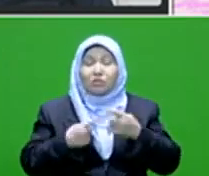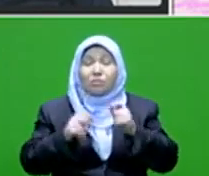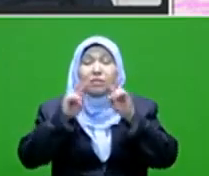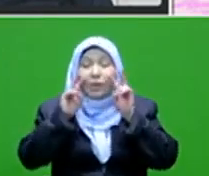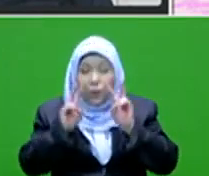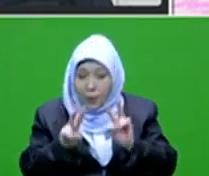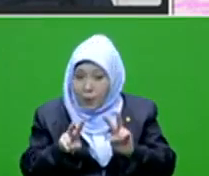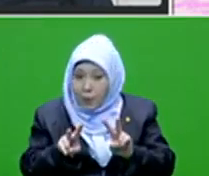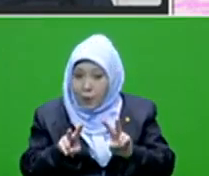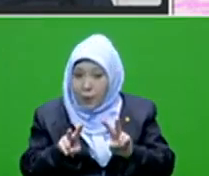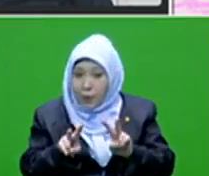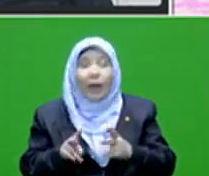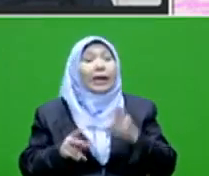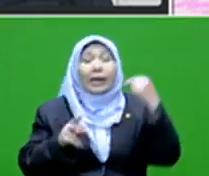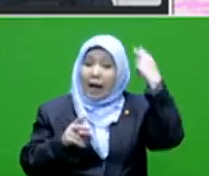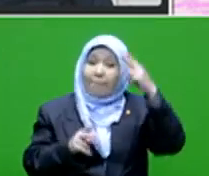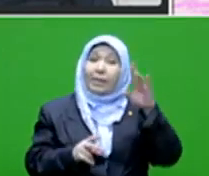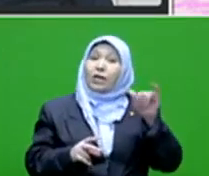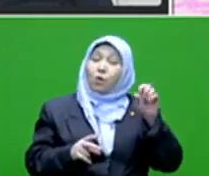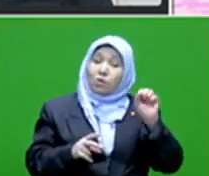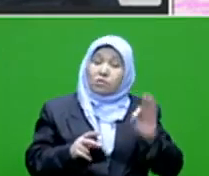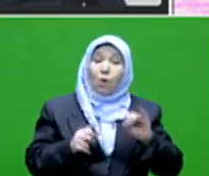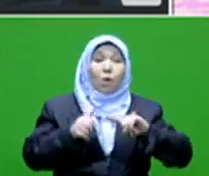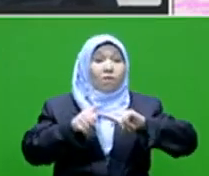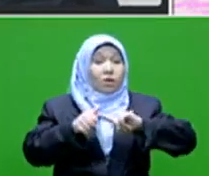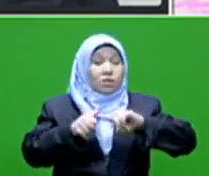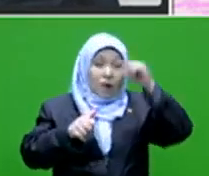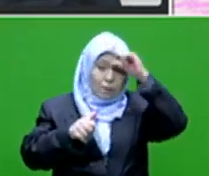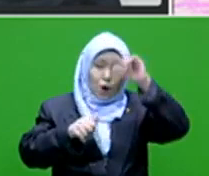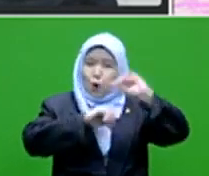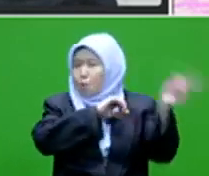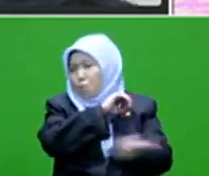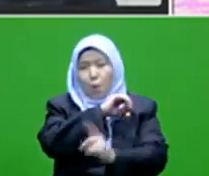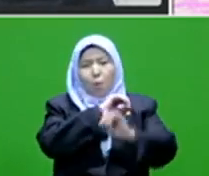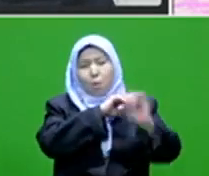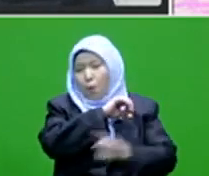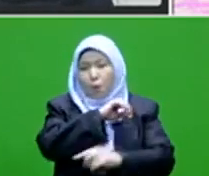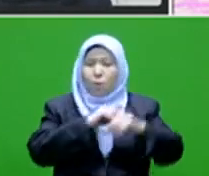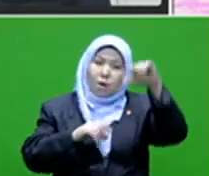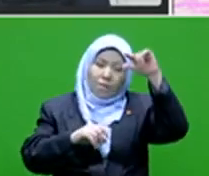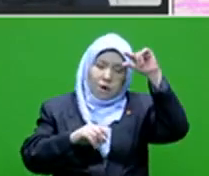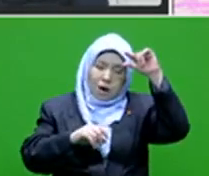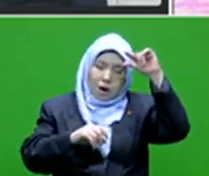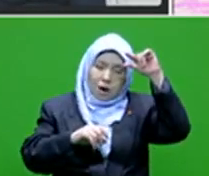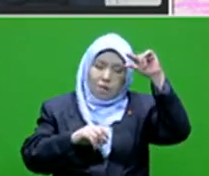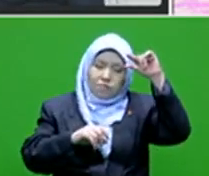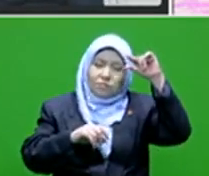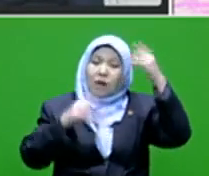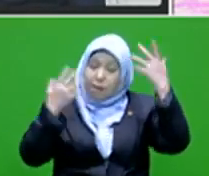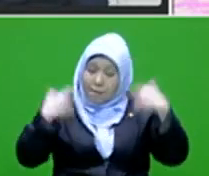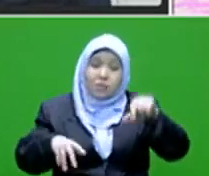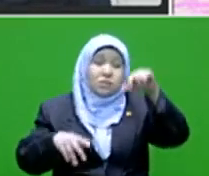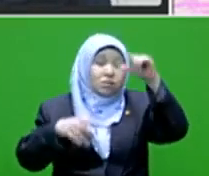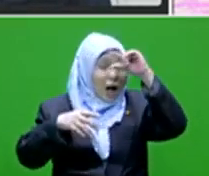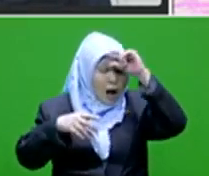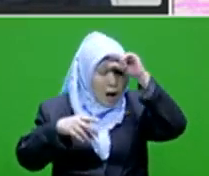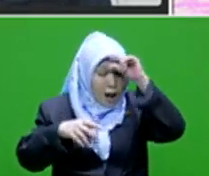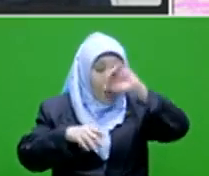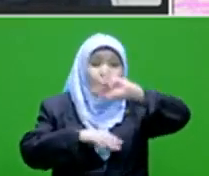eh. Nabi Yusuf mula-mula sekali abang dia pukul dia. Okey, abang dia pukul dia. Lepas abang dia pukul